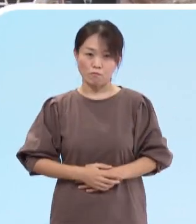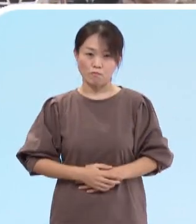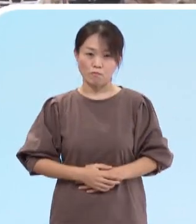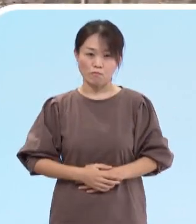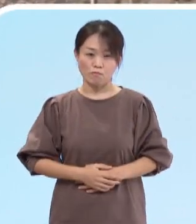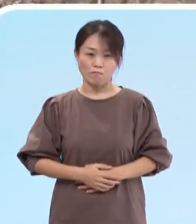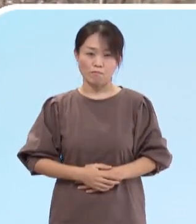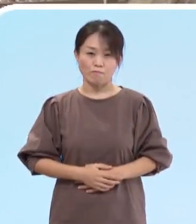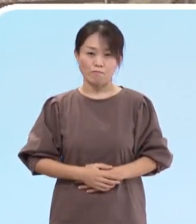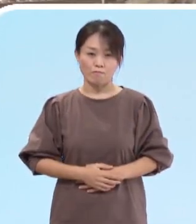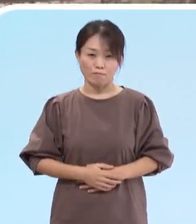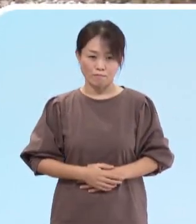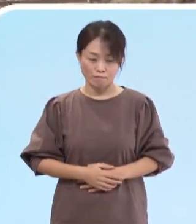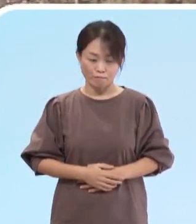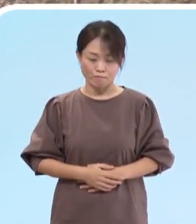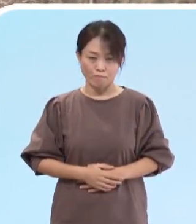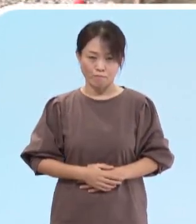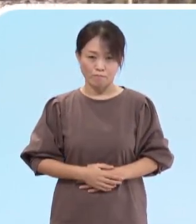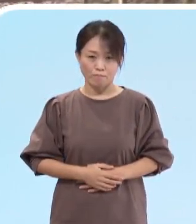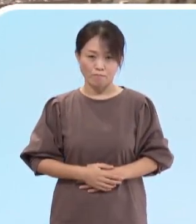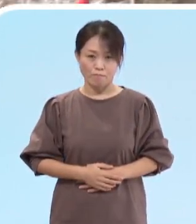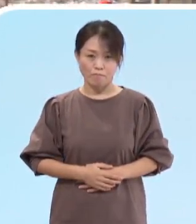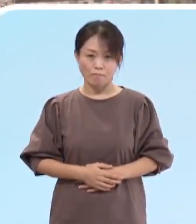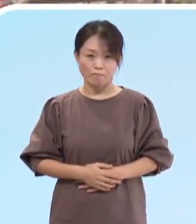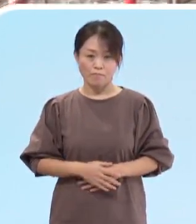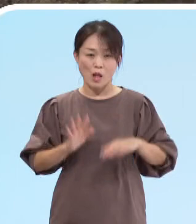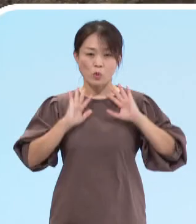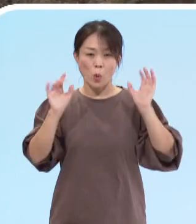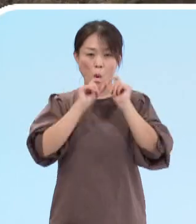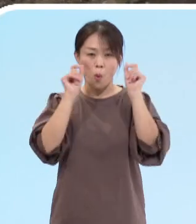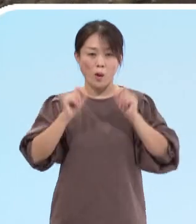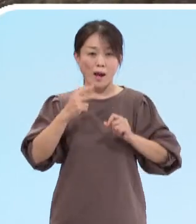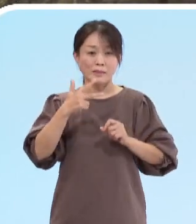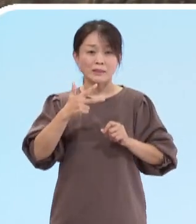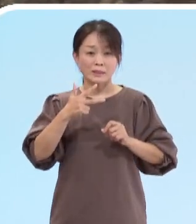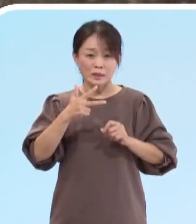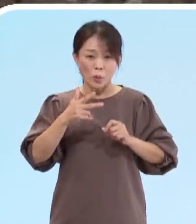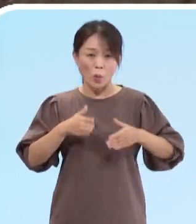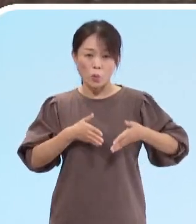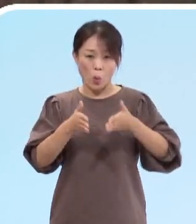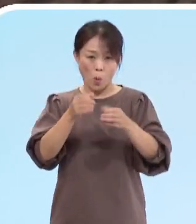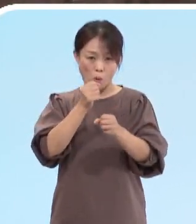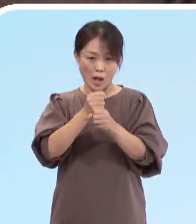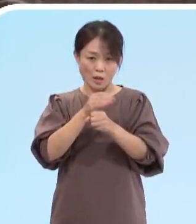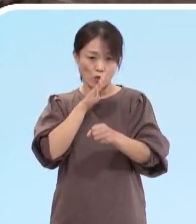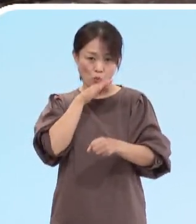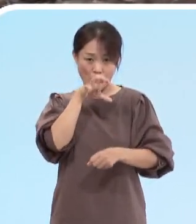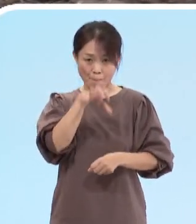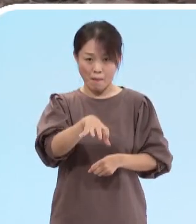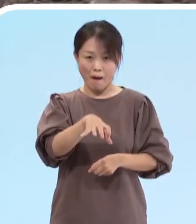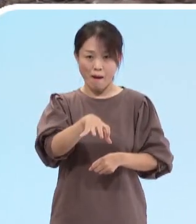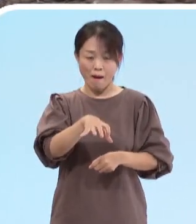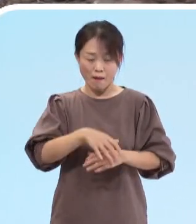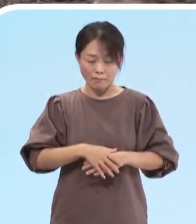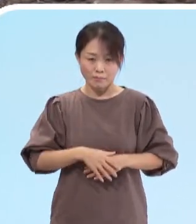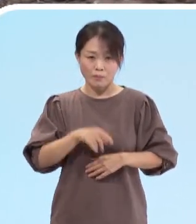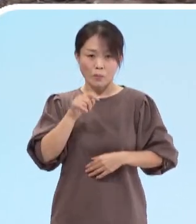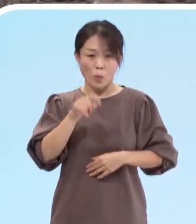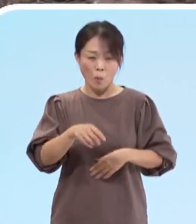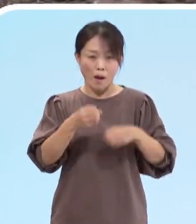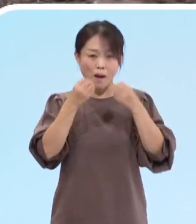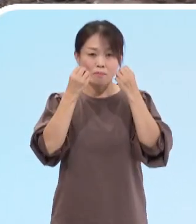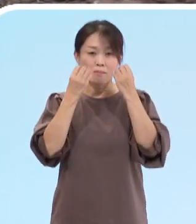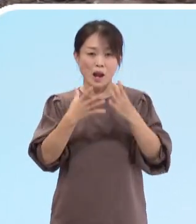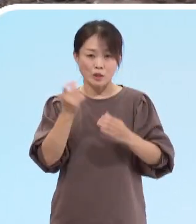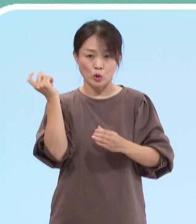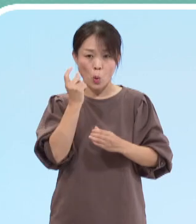。梅雨の紫さんがやってきたのは豊岡市の道路建設現場。ここで